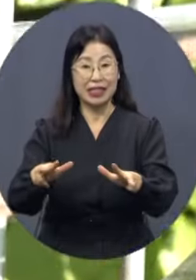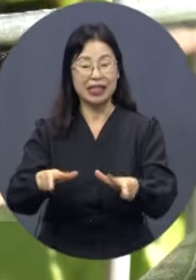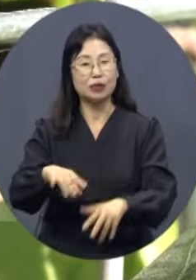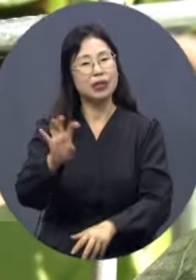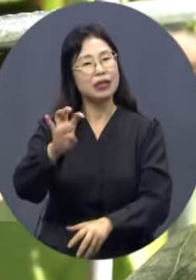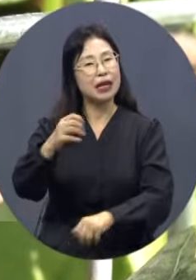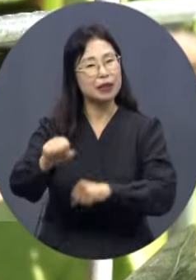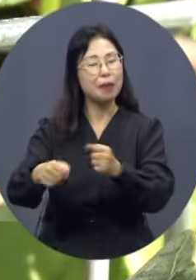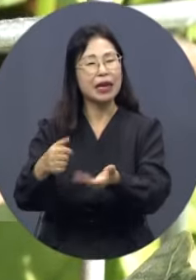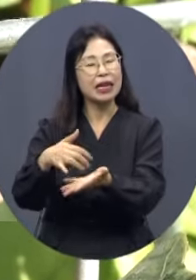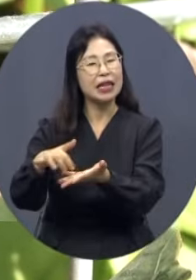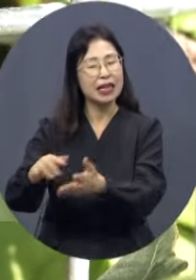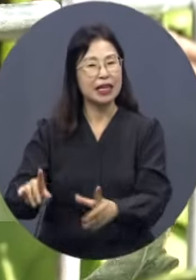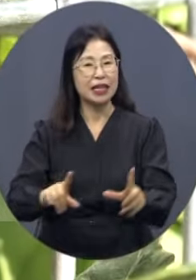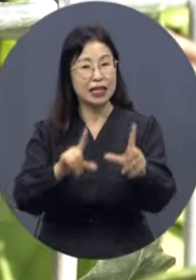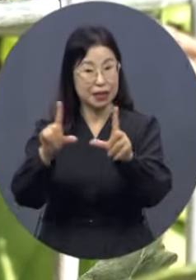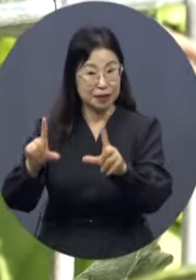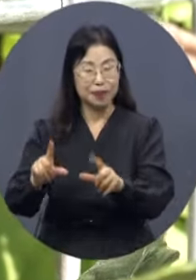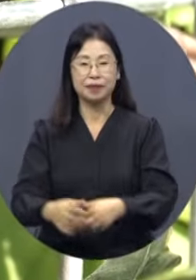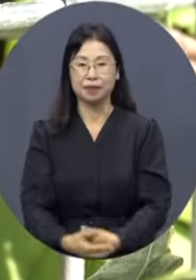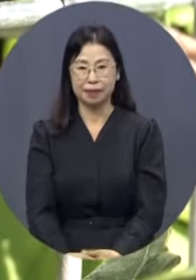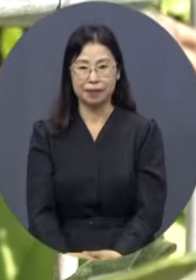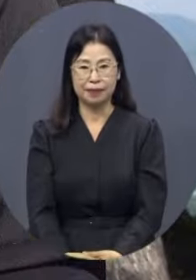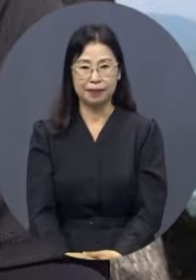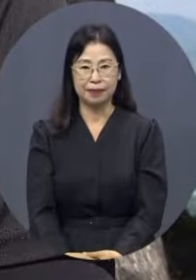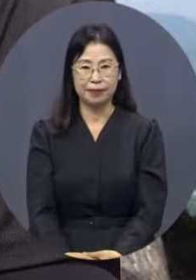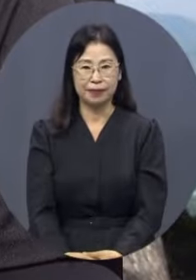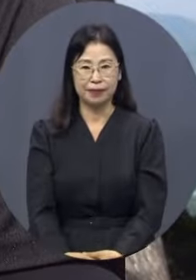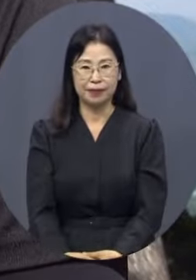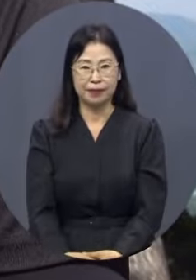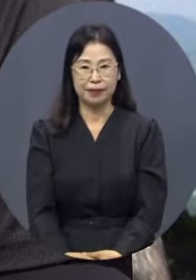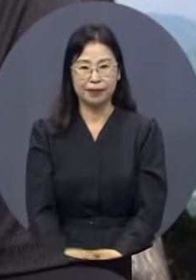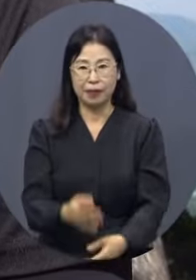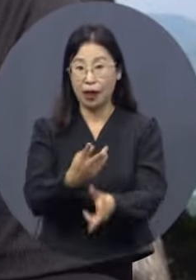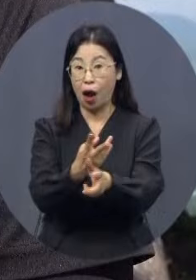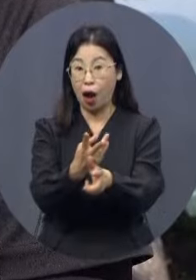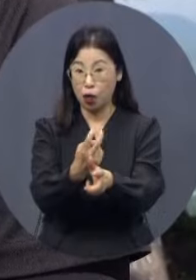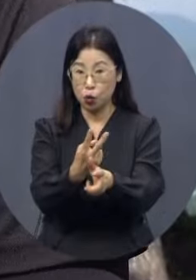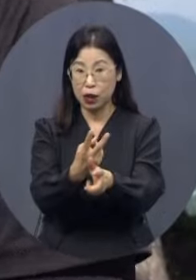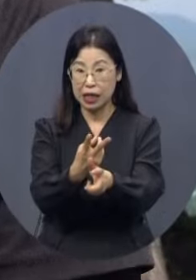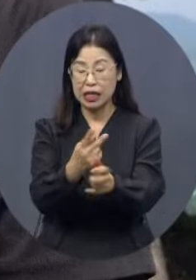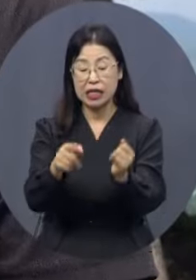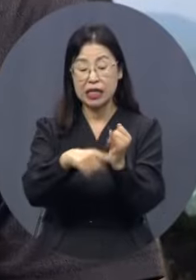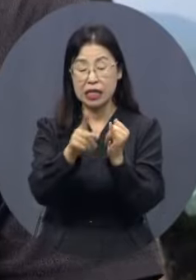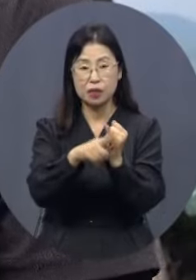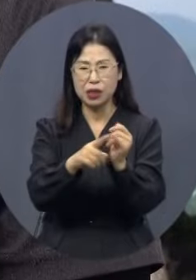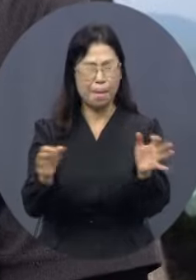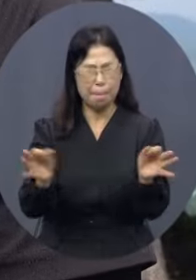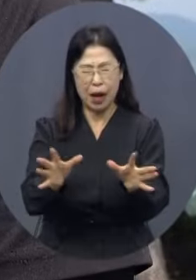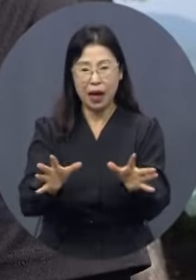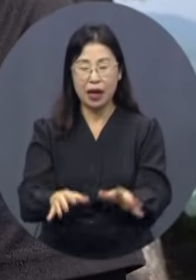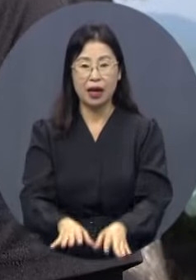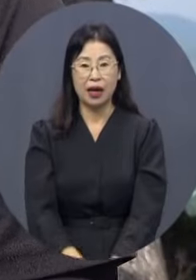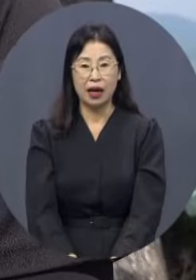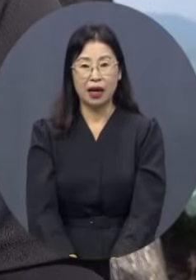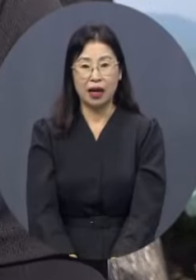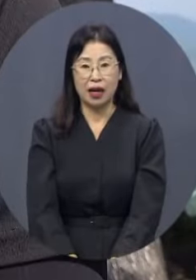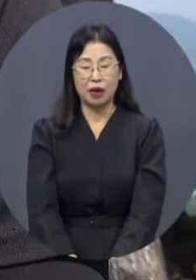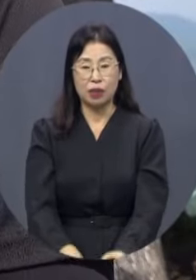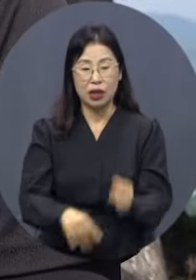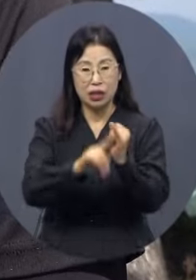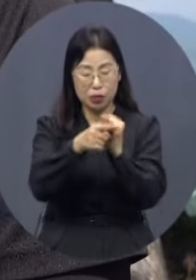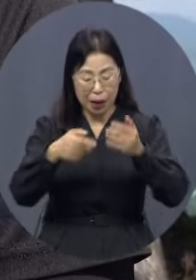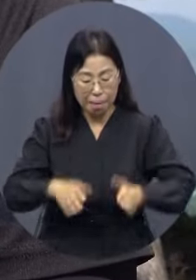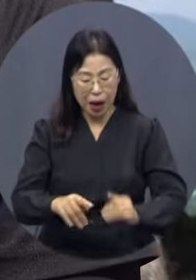40여 마리가 남아 있는 것으로 파악되고 있습니다 토끼 경우는 이제 임신 주기도 짧고 이제 중복 임신이